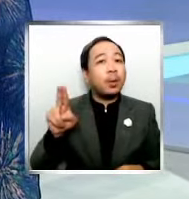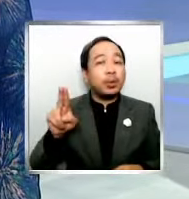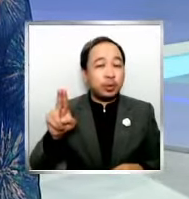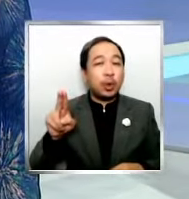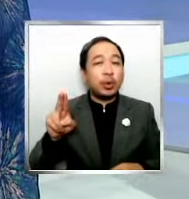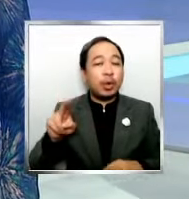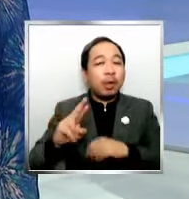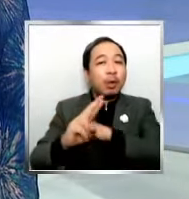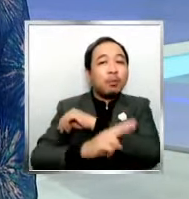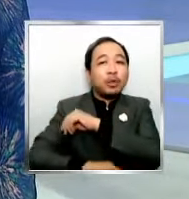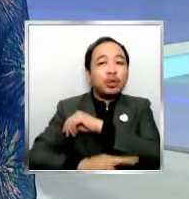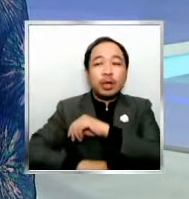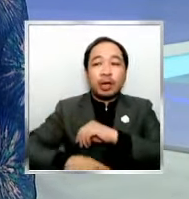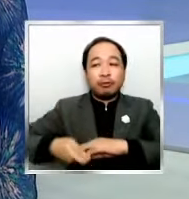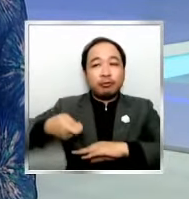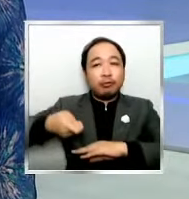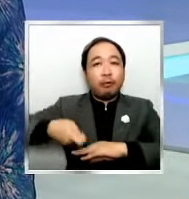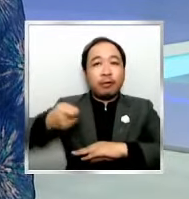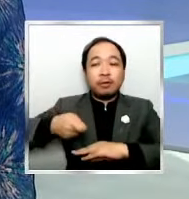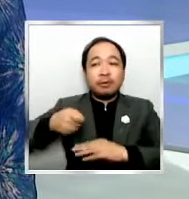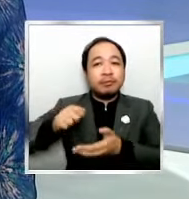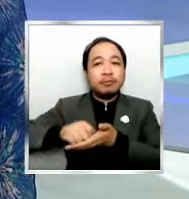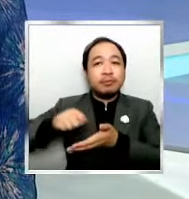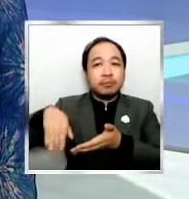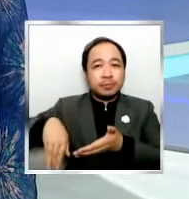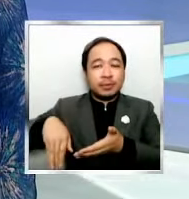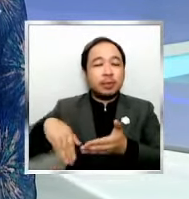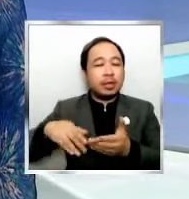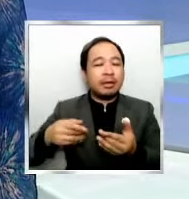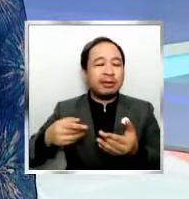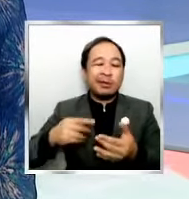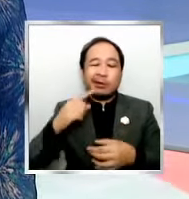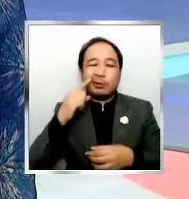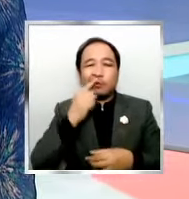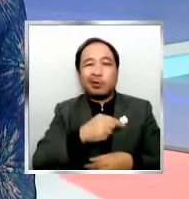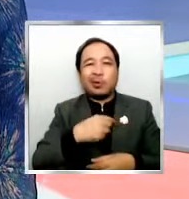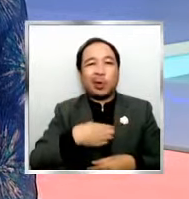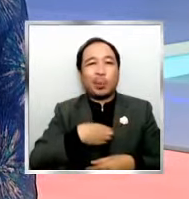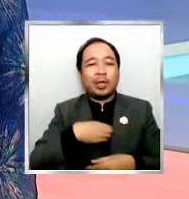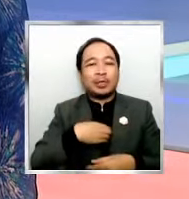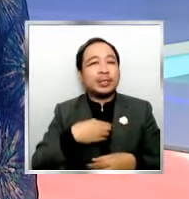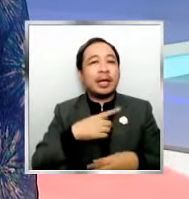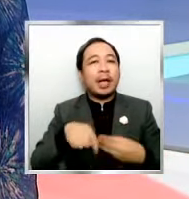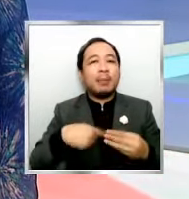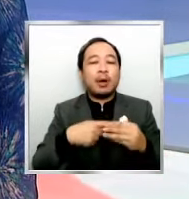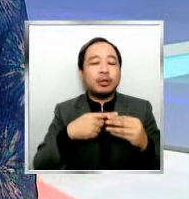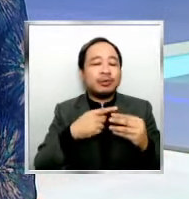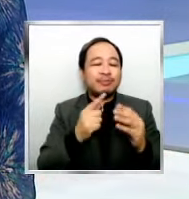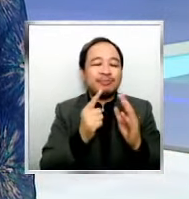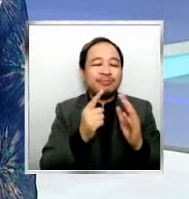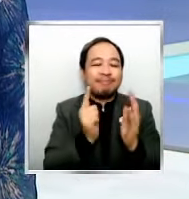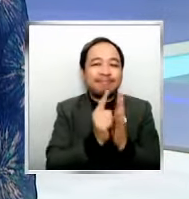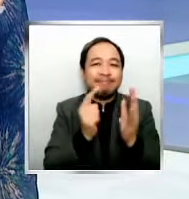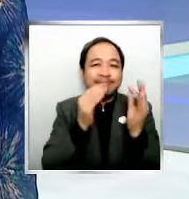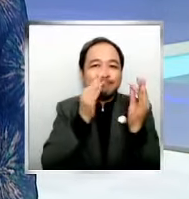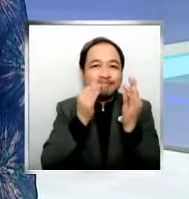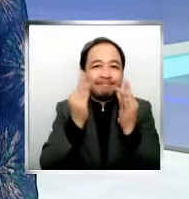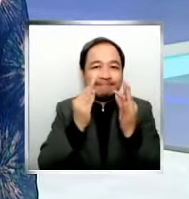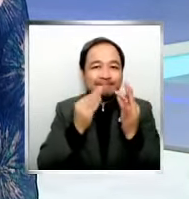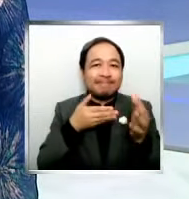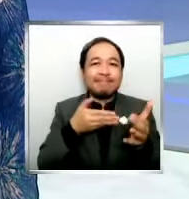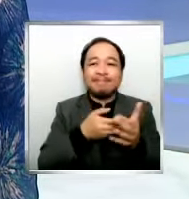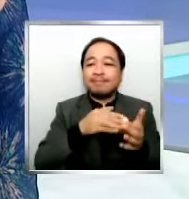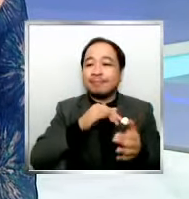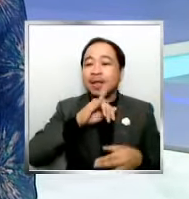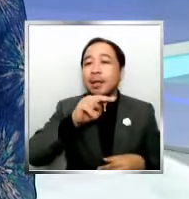mga kaso kaugnay ng ilegal na droga laban kay Julian Ongpin, ang nobyo ng nasawing artist na si Bree Honson. Ang